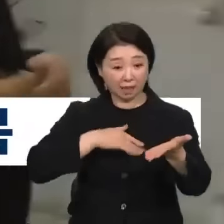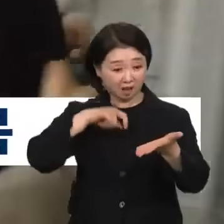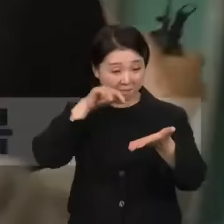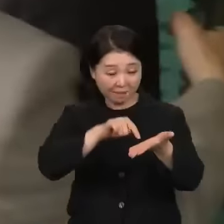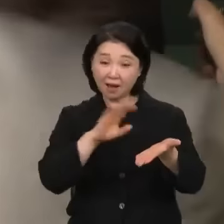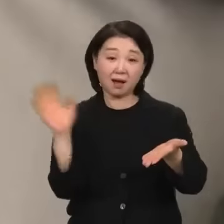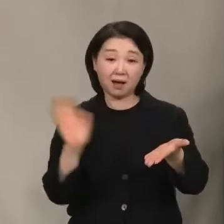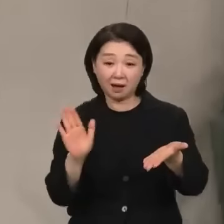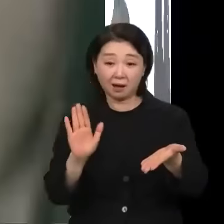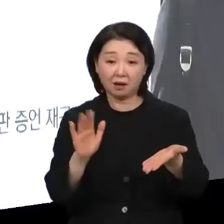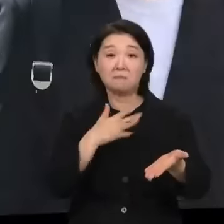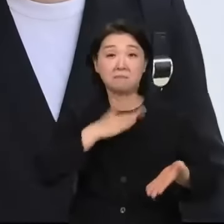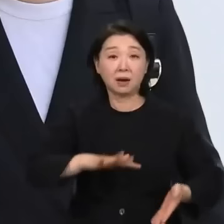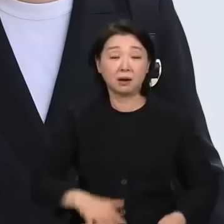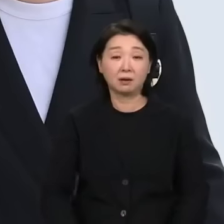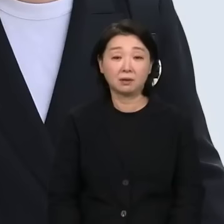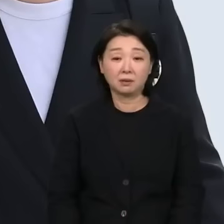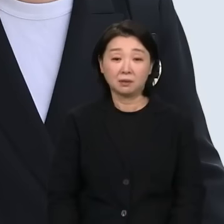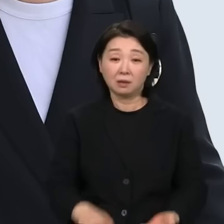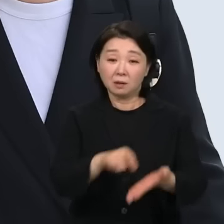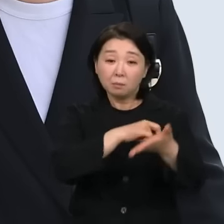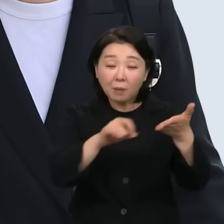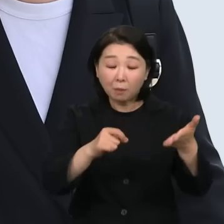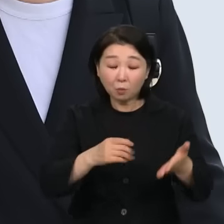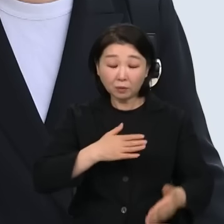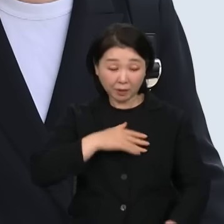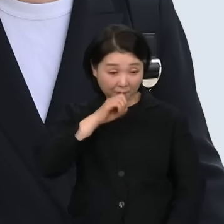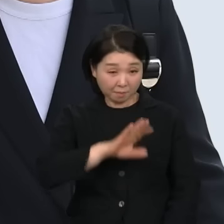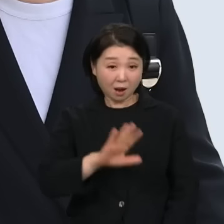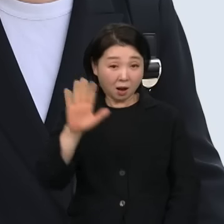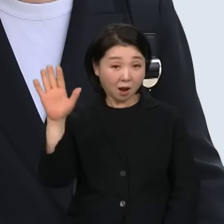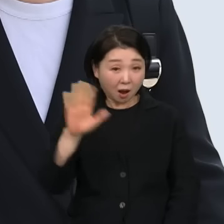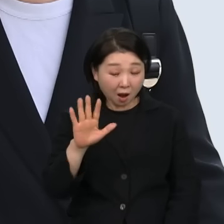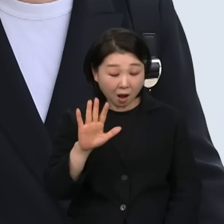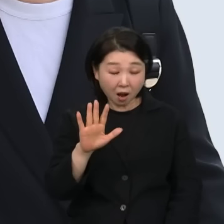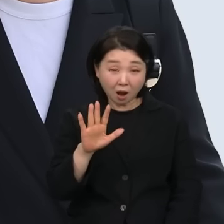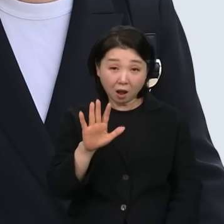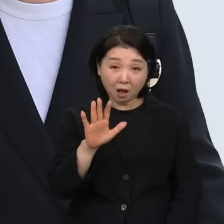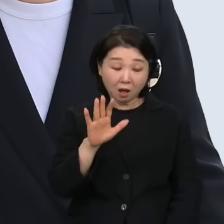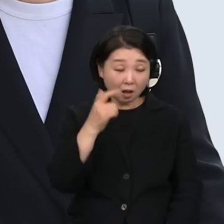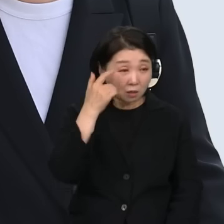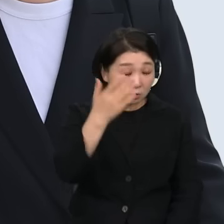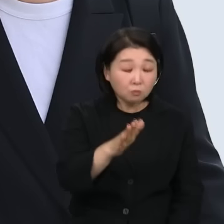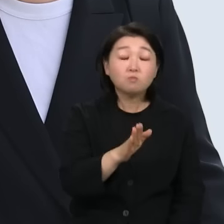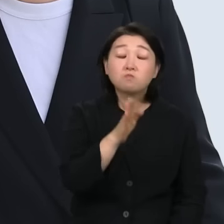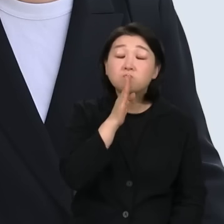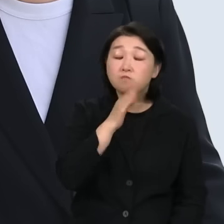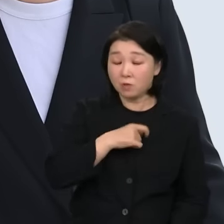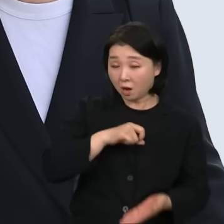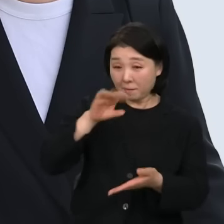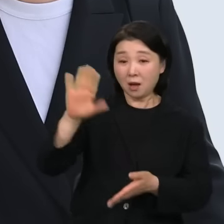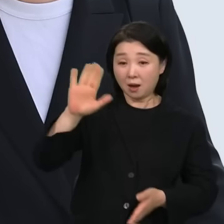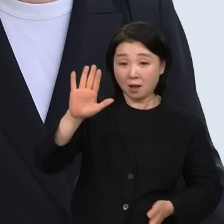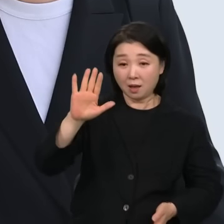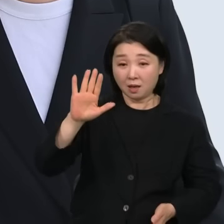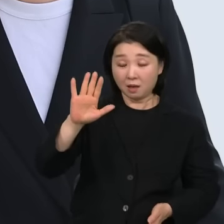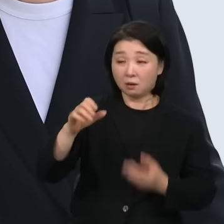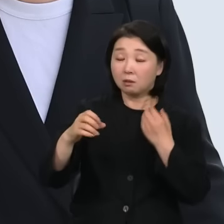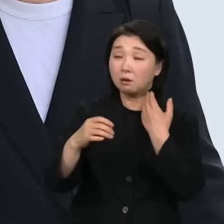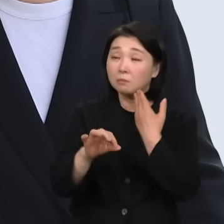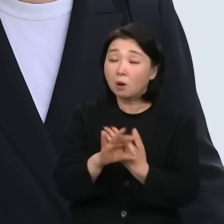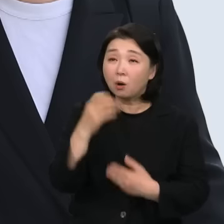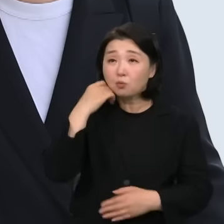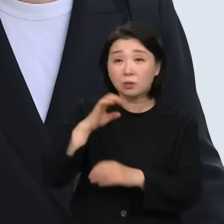말은 아니라고 했습니다 해당 메모가 본인이 한 말이 아니냐는 변호인측 질문에 그렇다고 말한 뒤 그렇다면